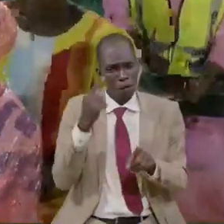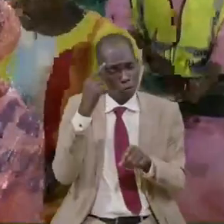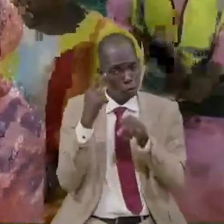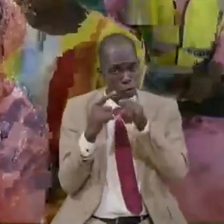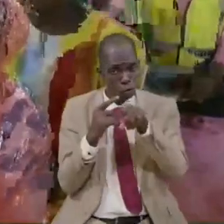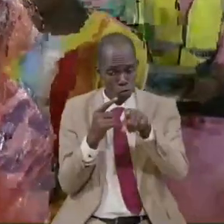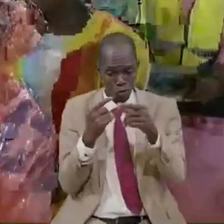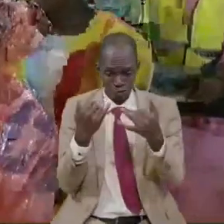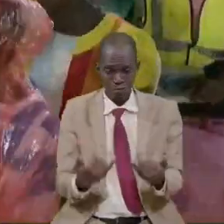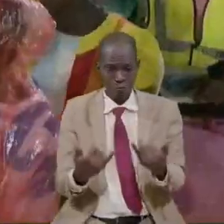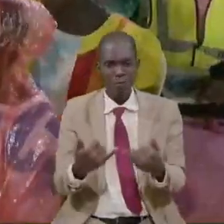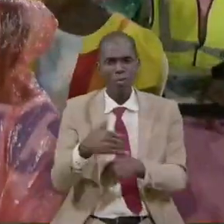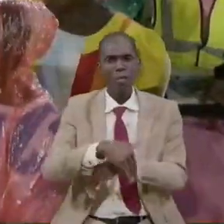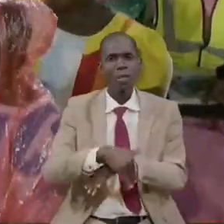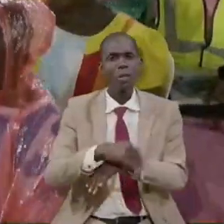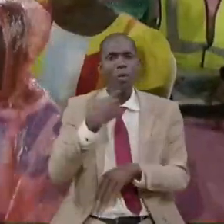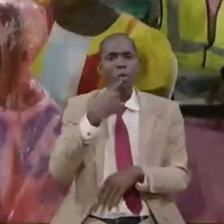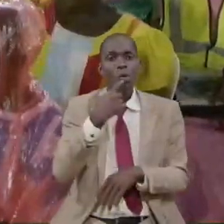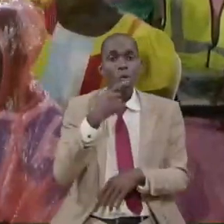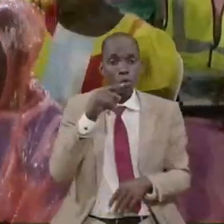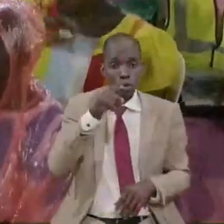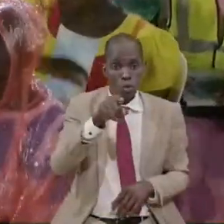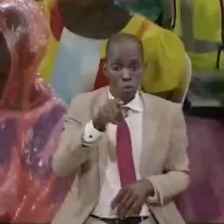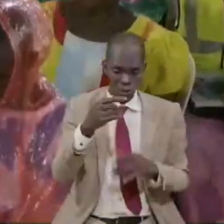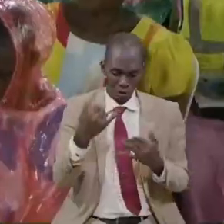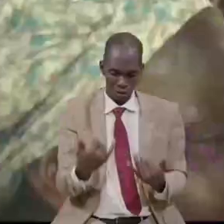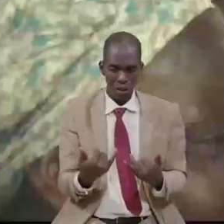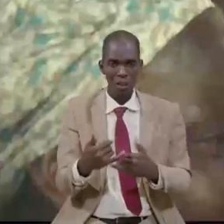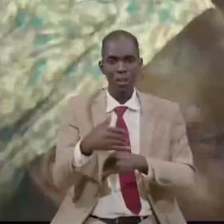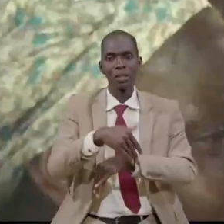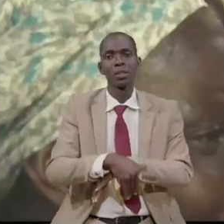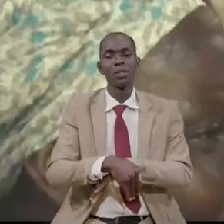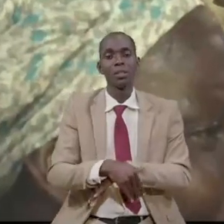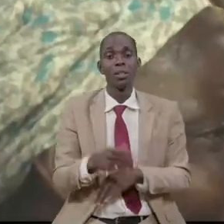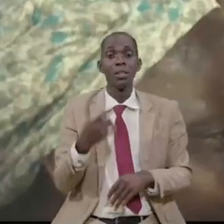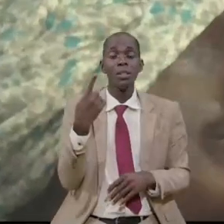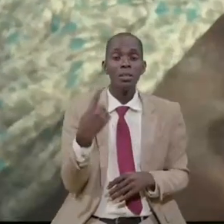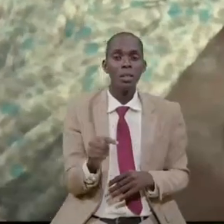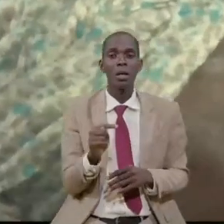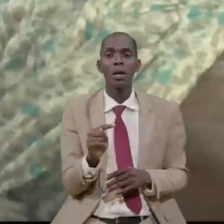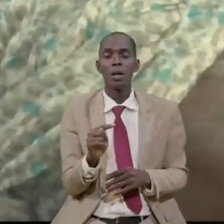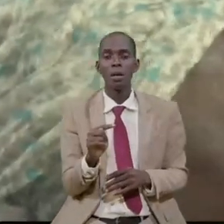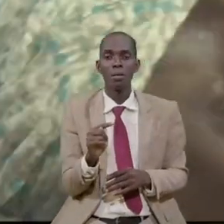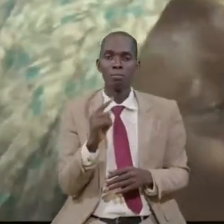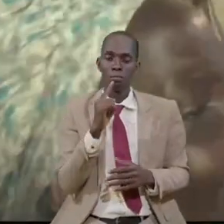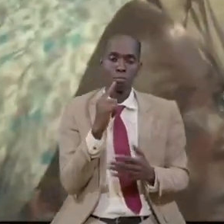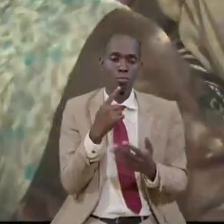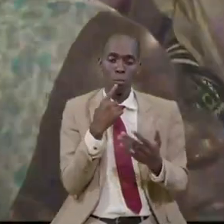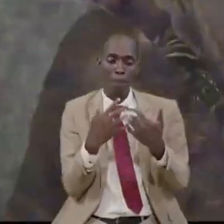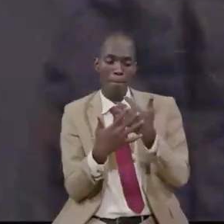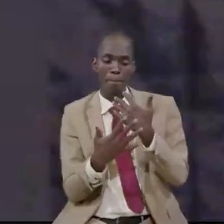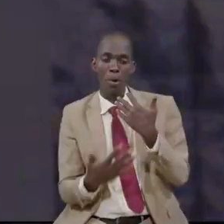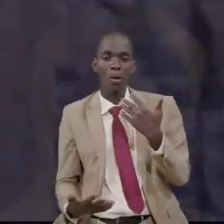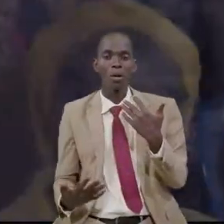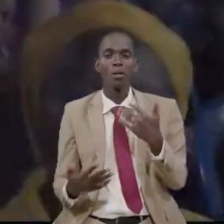de qui s'agit-il? Je dis, vous ce soir, le signe du sang de l'agneau